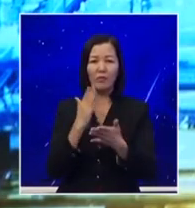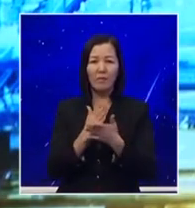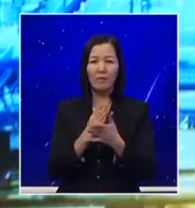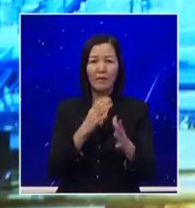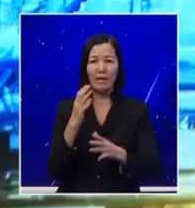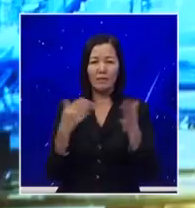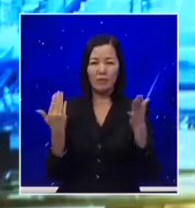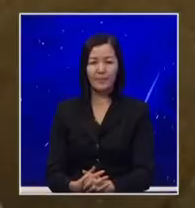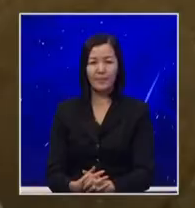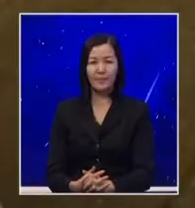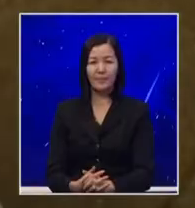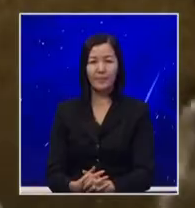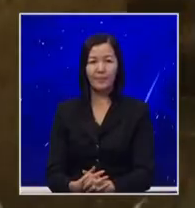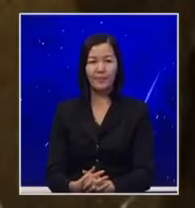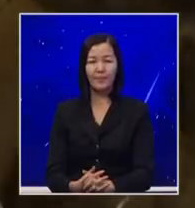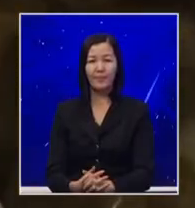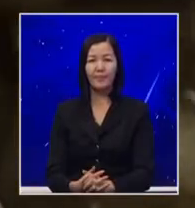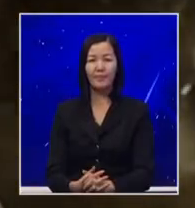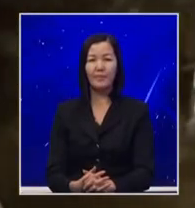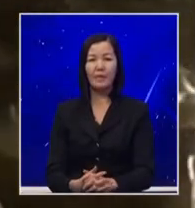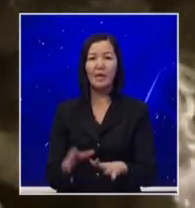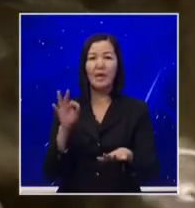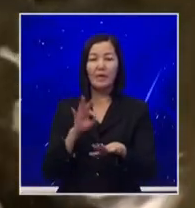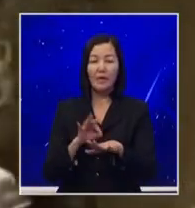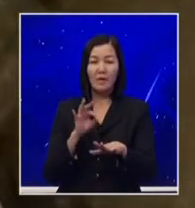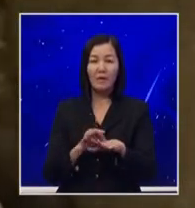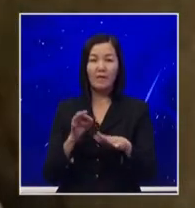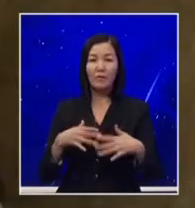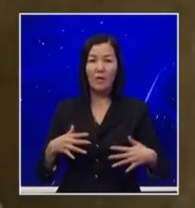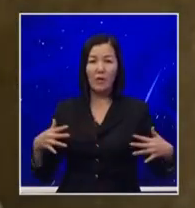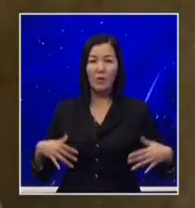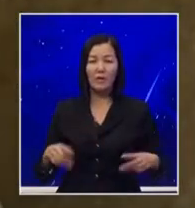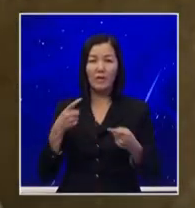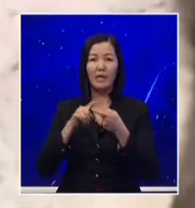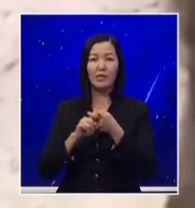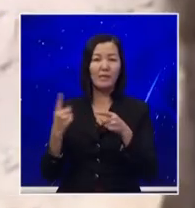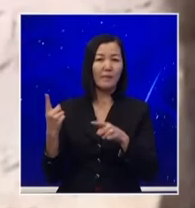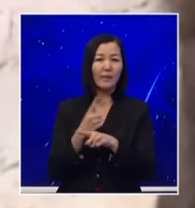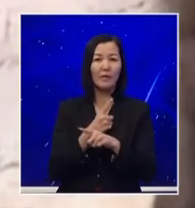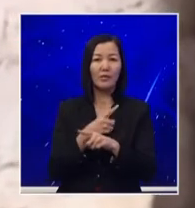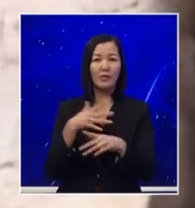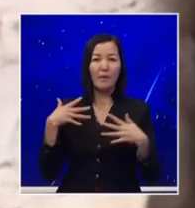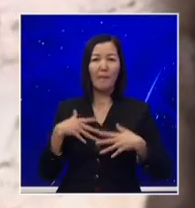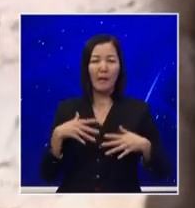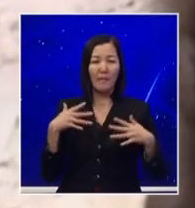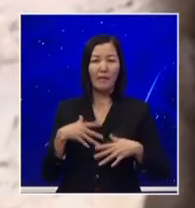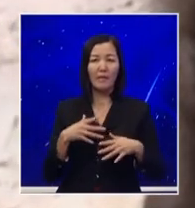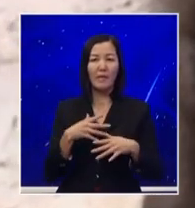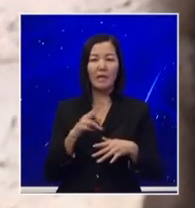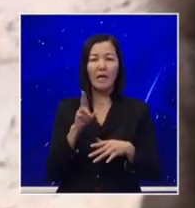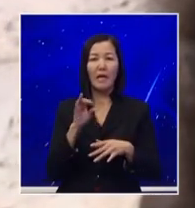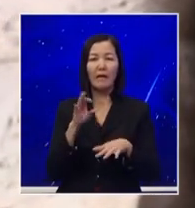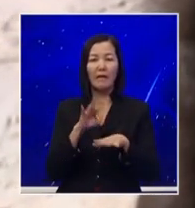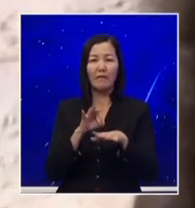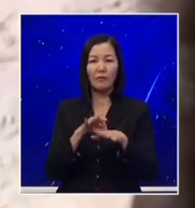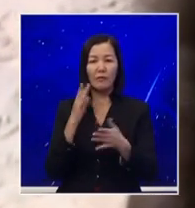жаңалықтарын көріңіздер. Зұлым індет хайуанаттар бағына да жетті. Мұнда алғаш рет гориллалардан коронавирус анықталды. Алдын